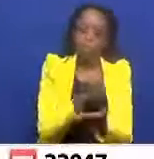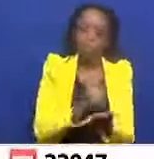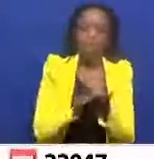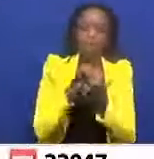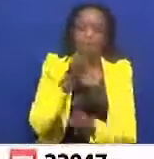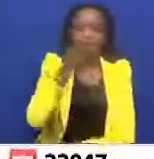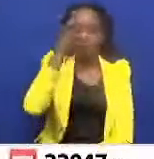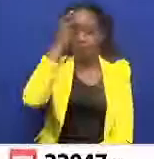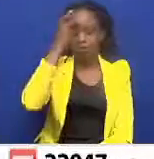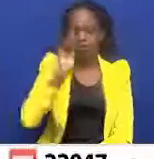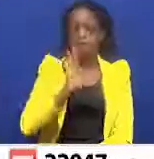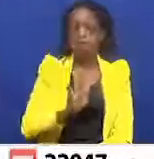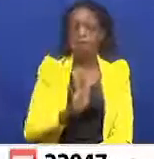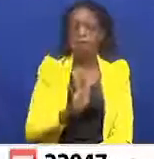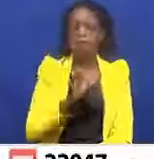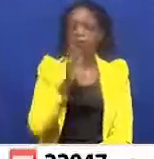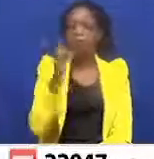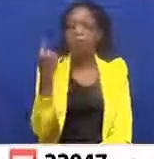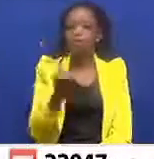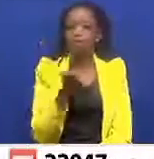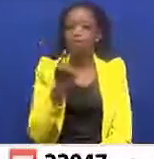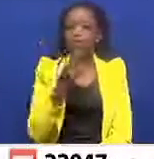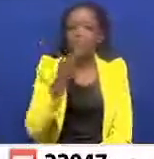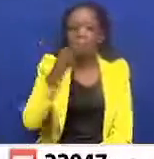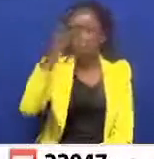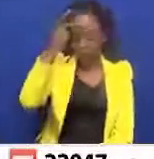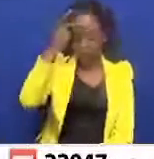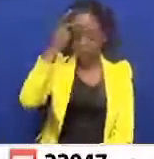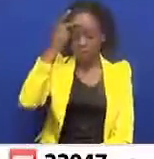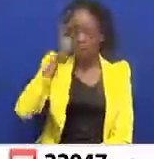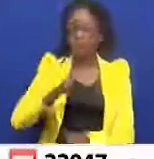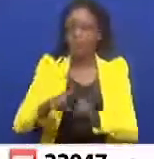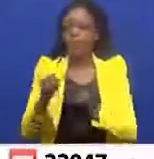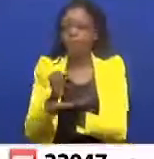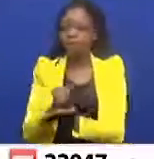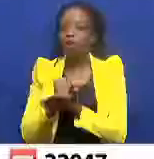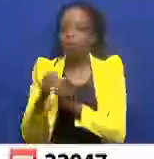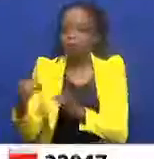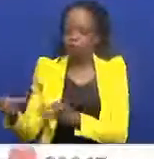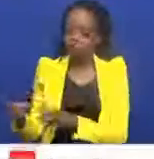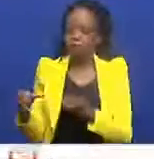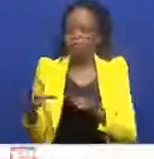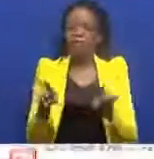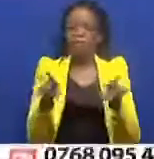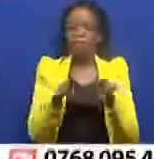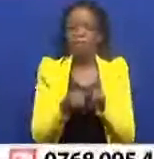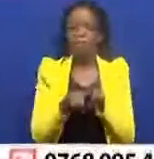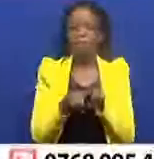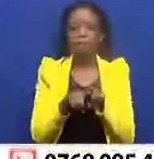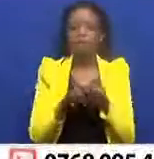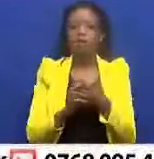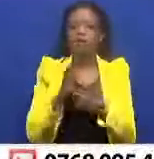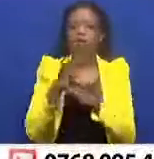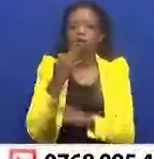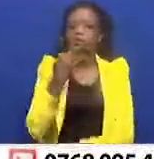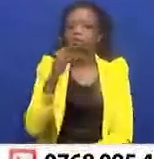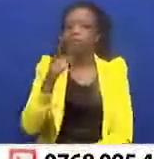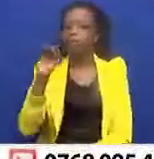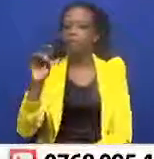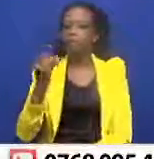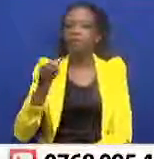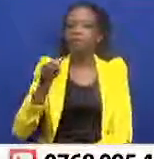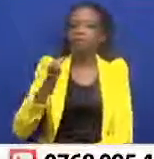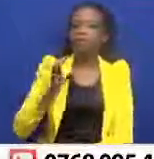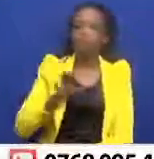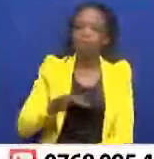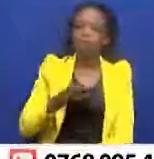wazazi wao, na sio wazazi tu peke yao, wasaidie the community. Zaidi ya wakongwe 300 na wajane wamefaidi na